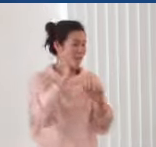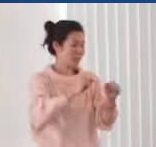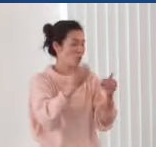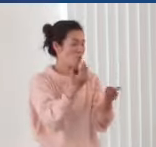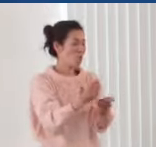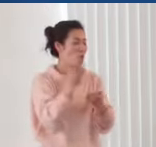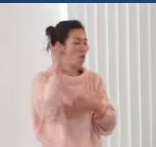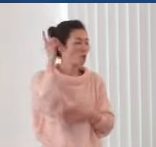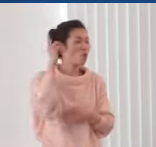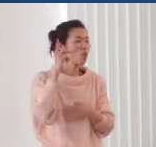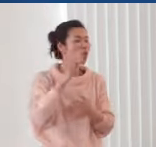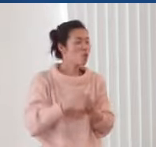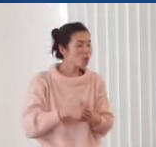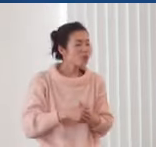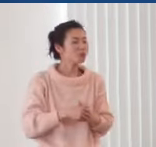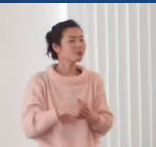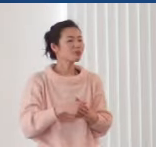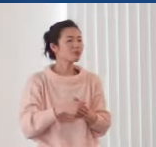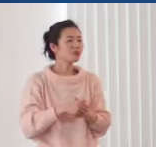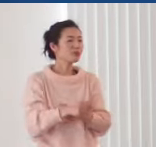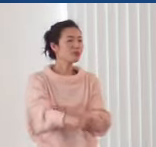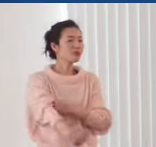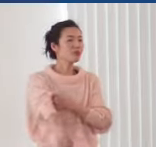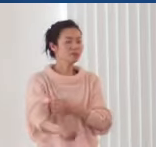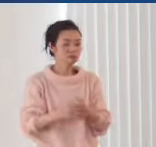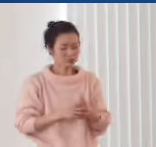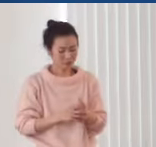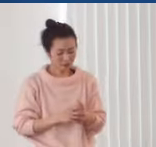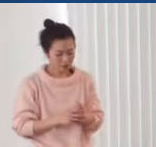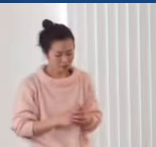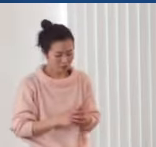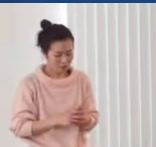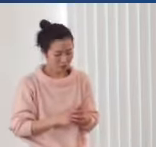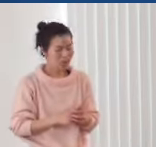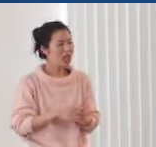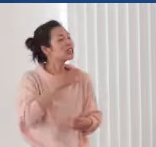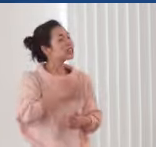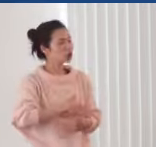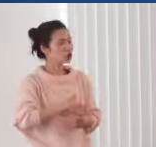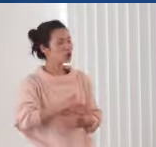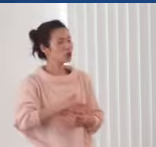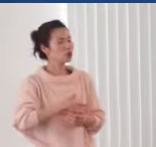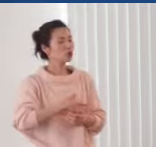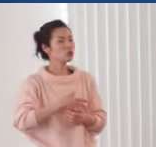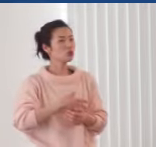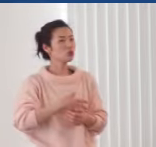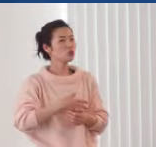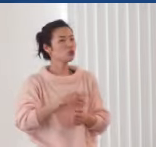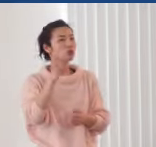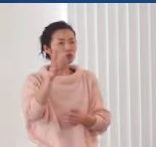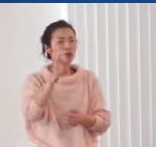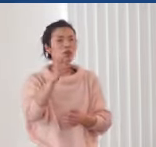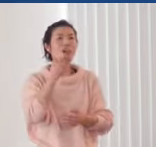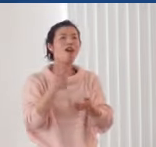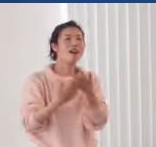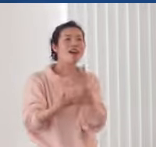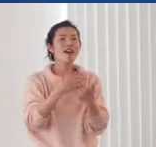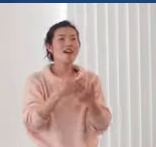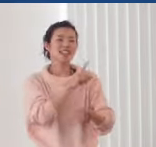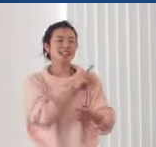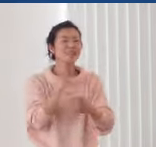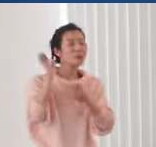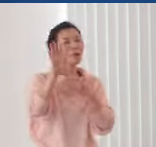考えて迷うわけですよね。でも私たちは全部を時を超えて知ることはできないわけですから、まあ、言ってみれば私たちの判断